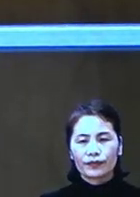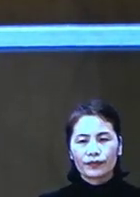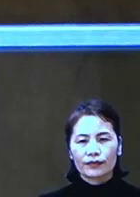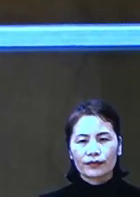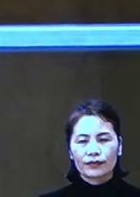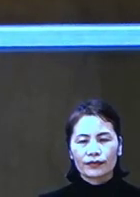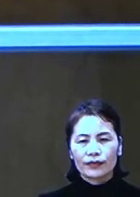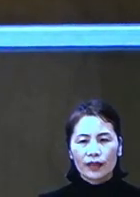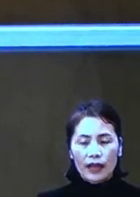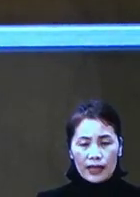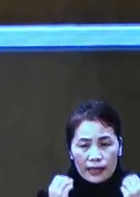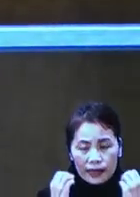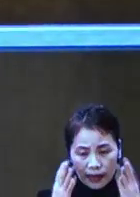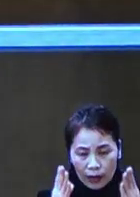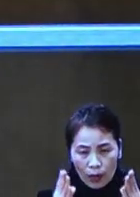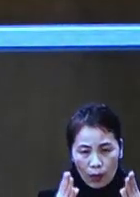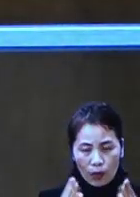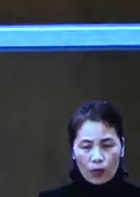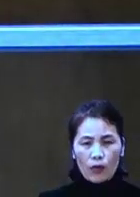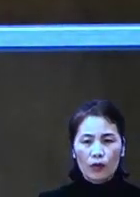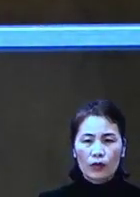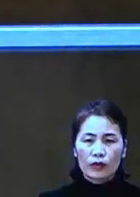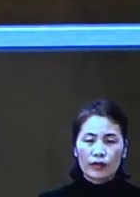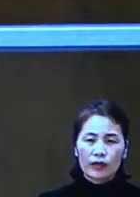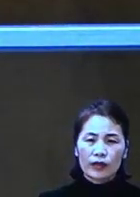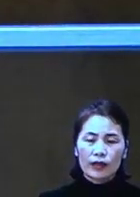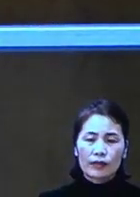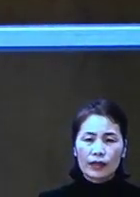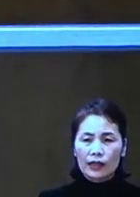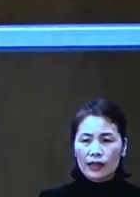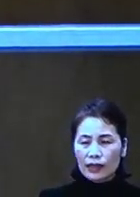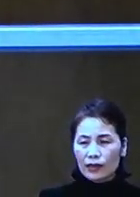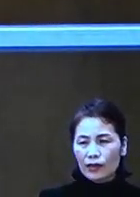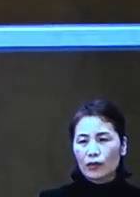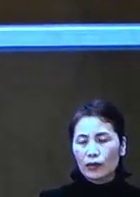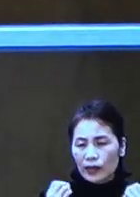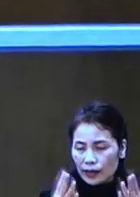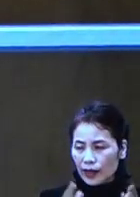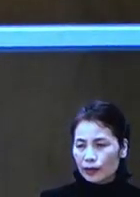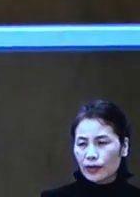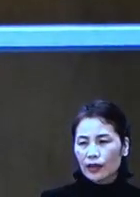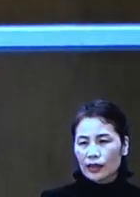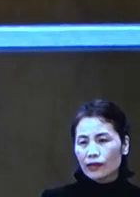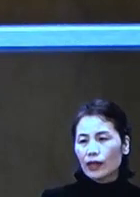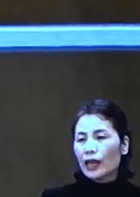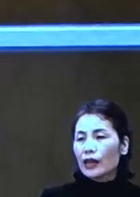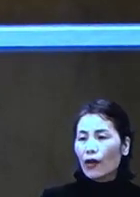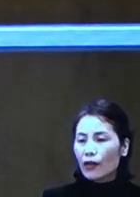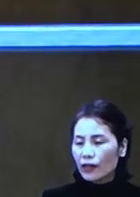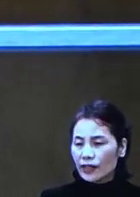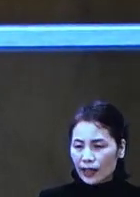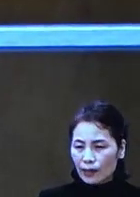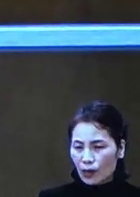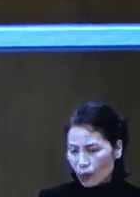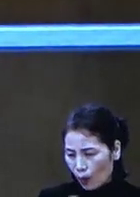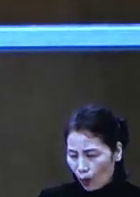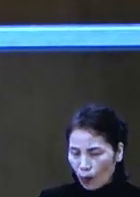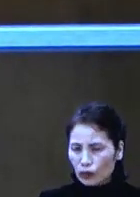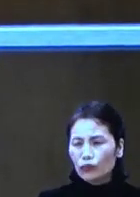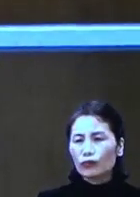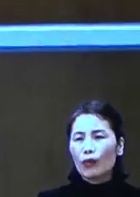새로운 기득권의 형성으로 빛이 발했습니다. 노청 내부 인사도